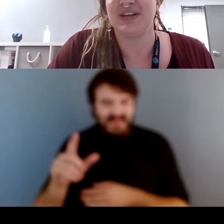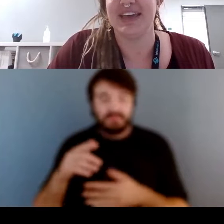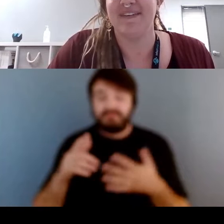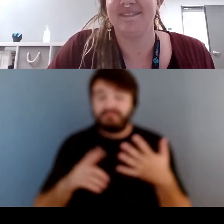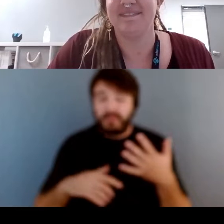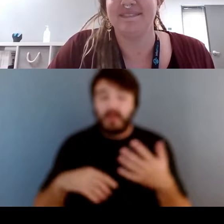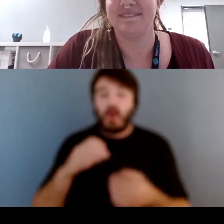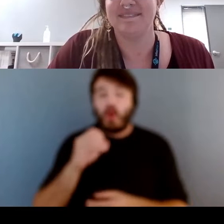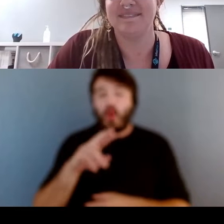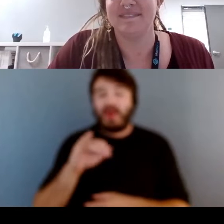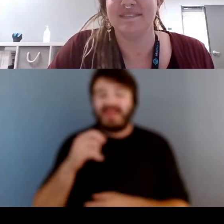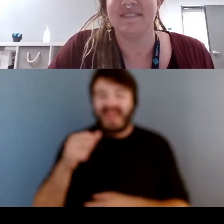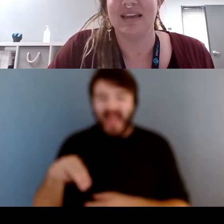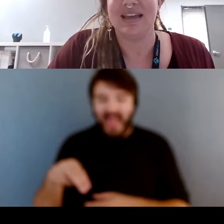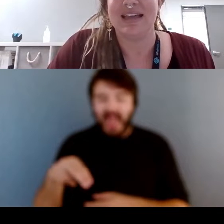l'origan